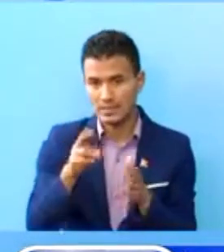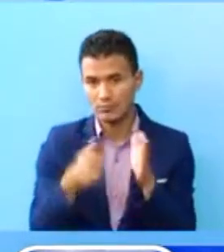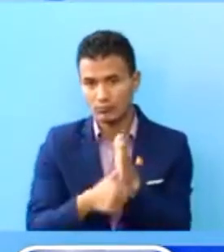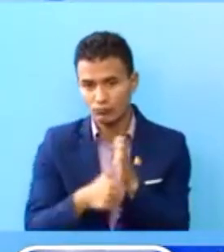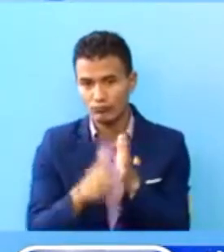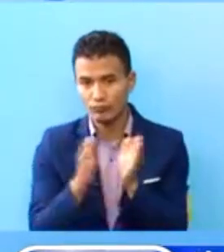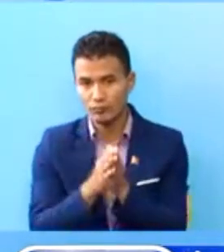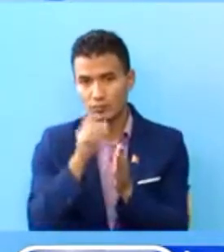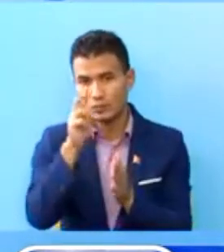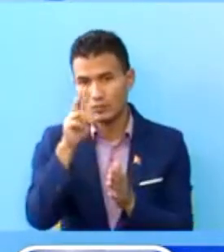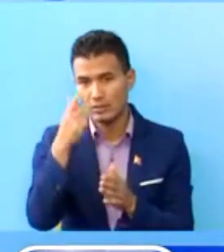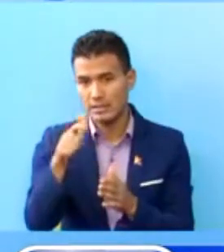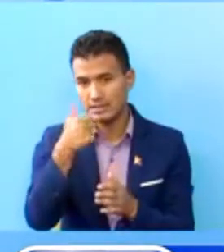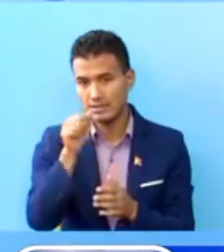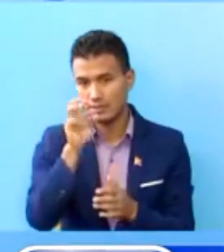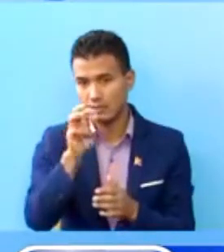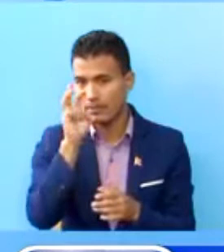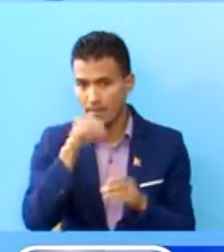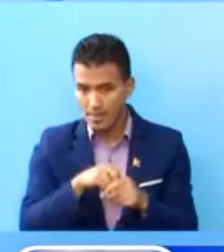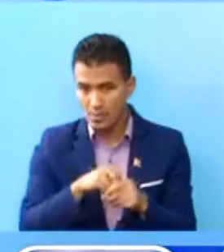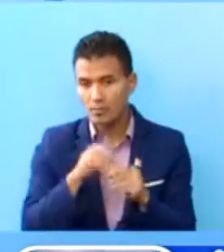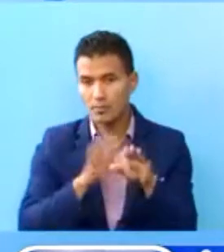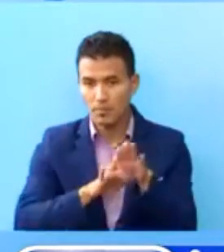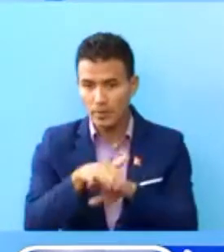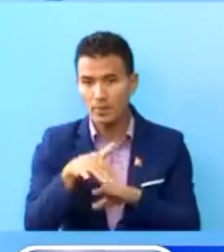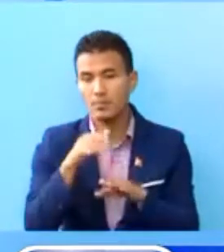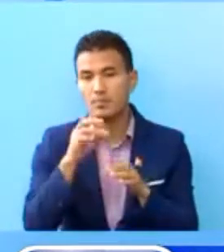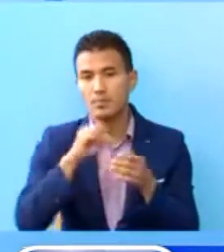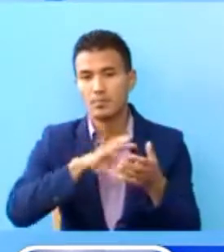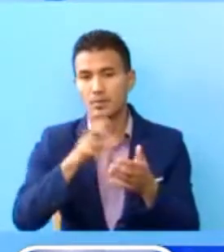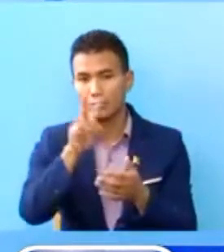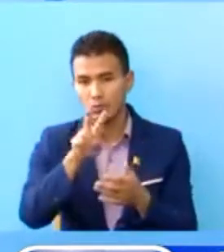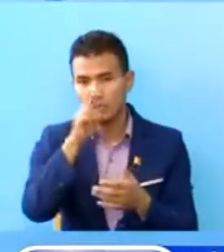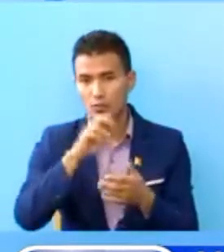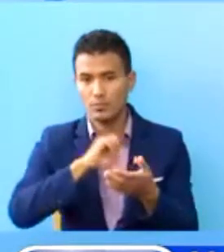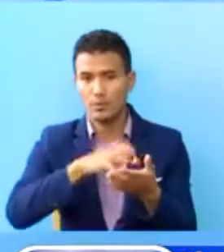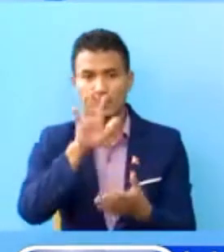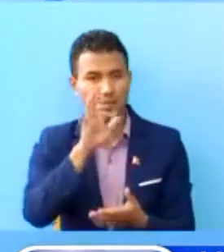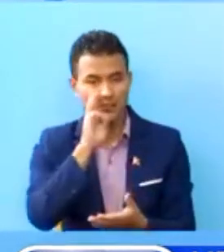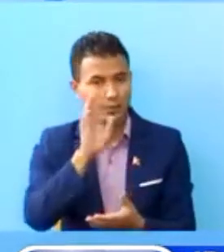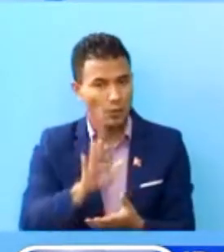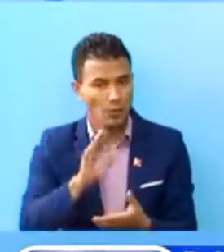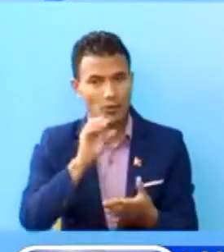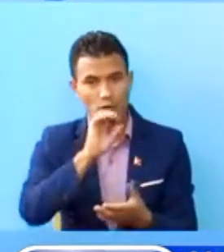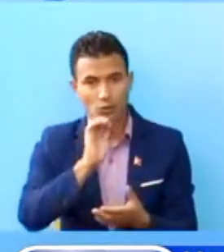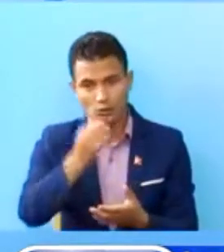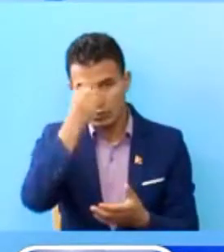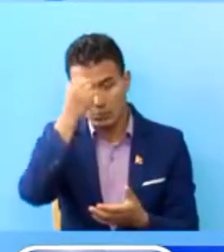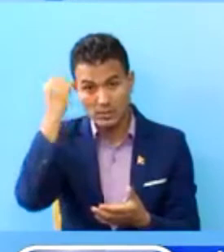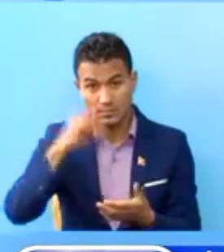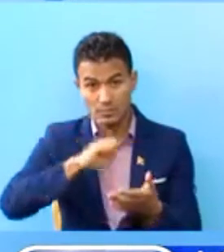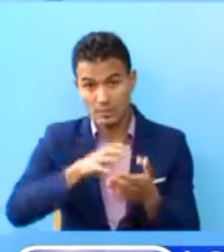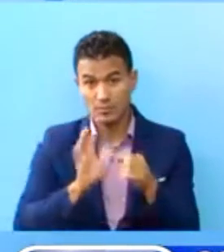लगभग 2,60,000 मध्ये सबभन्दा धेरै प्रदेश 2 र 5 हो भने अहिले सुदूरपश्चिम